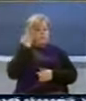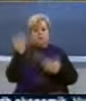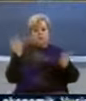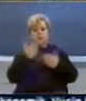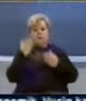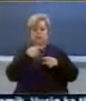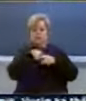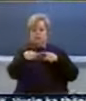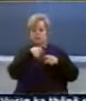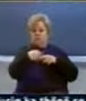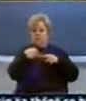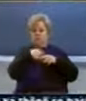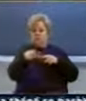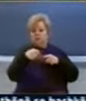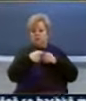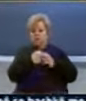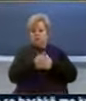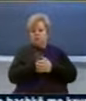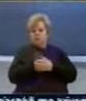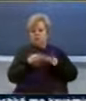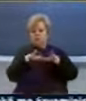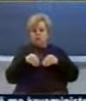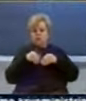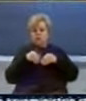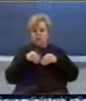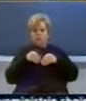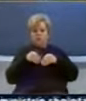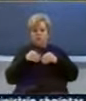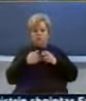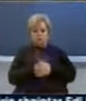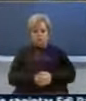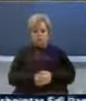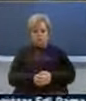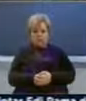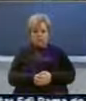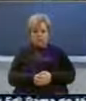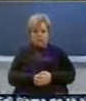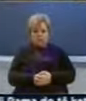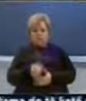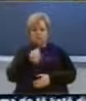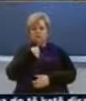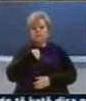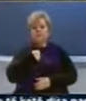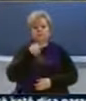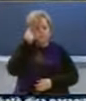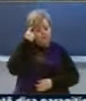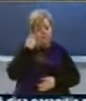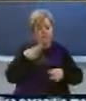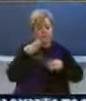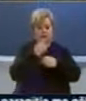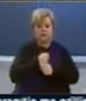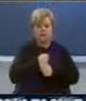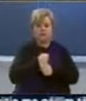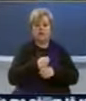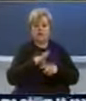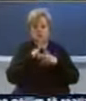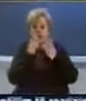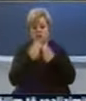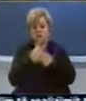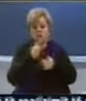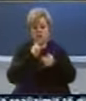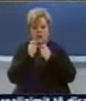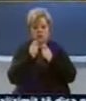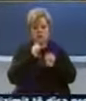do të zgjidhet dhe si do të implementohet kjo çështje. Unë përmendoj dhe po e përfundoj që të gjitha marrëveshjet e